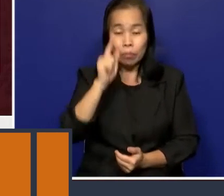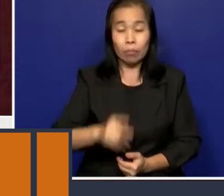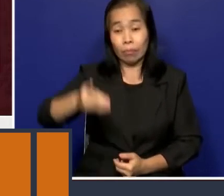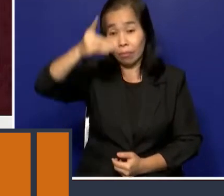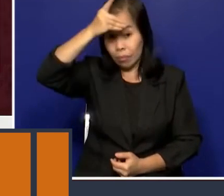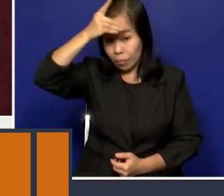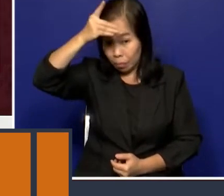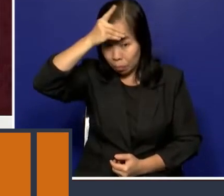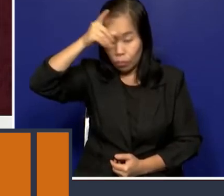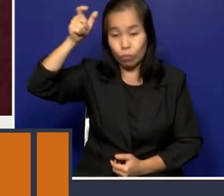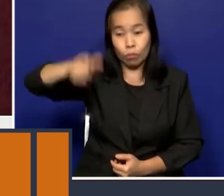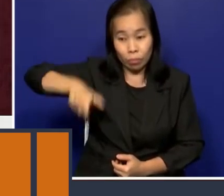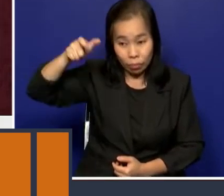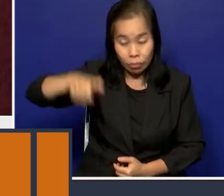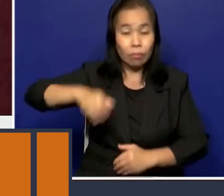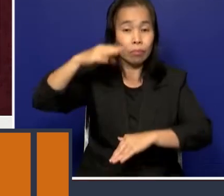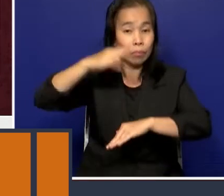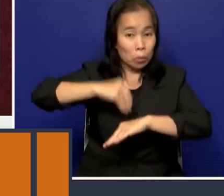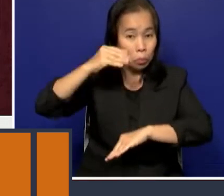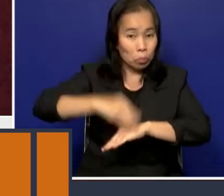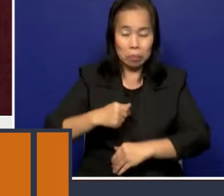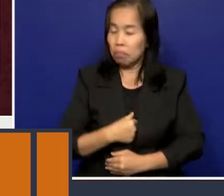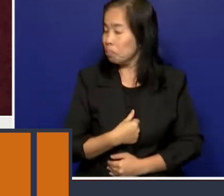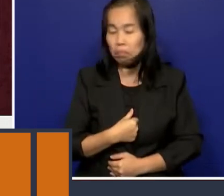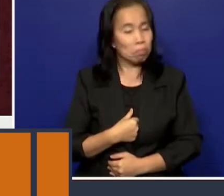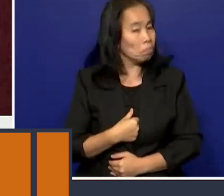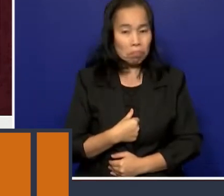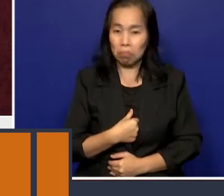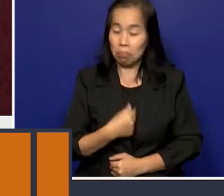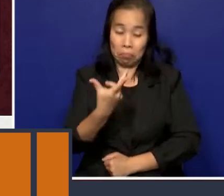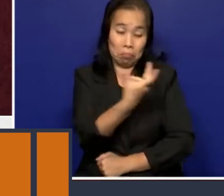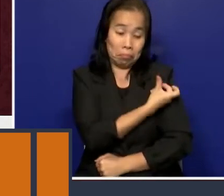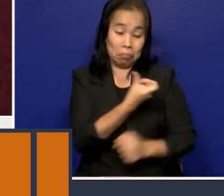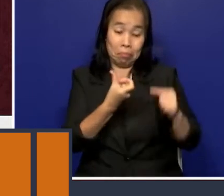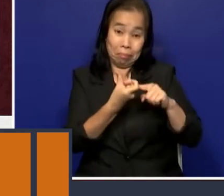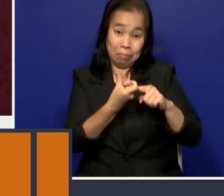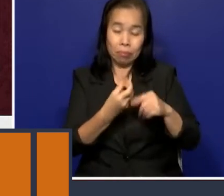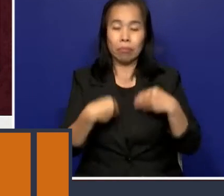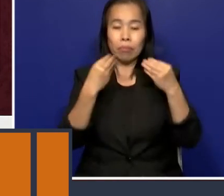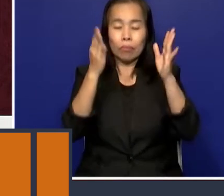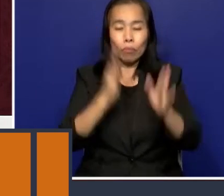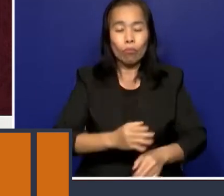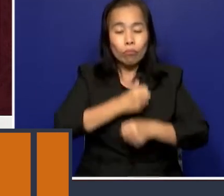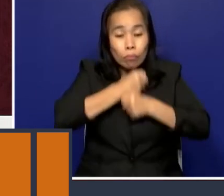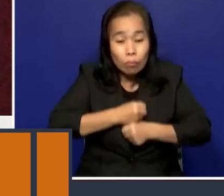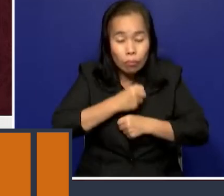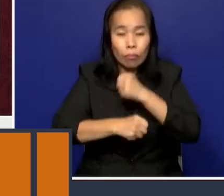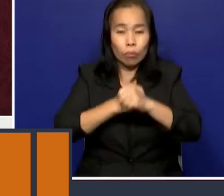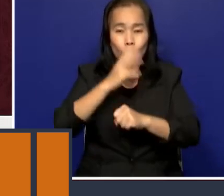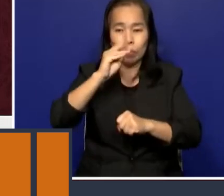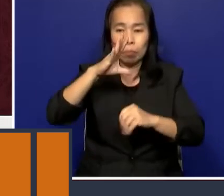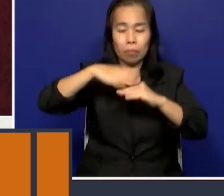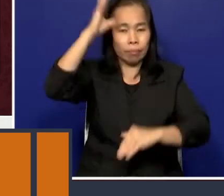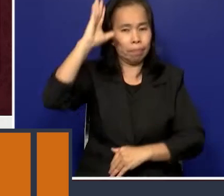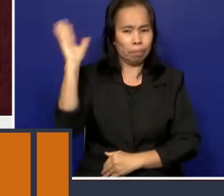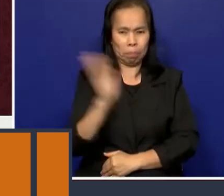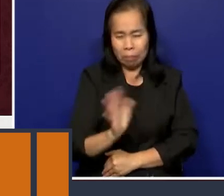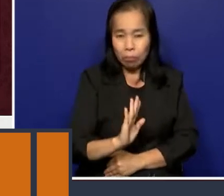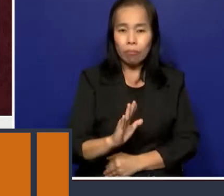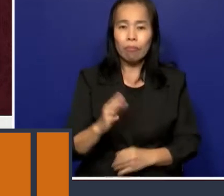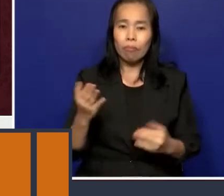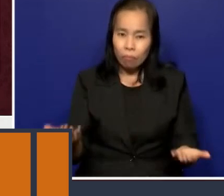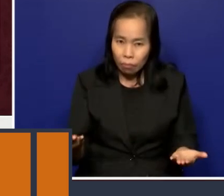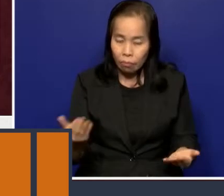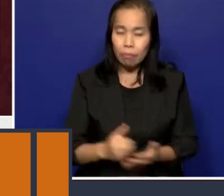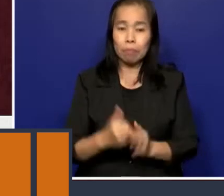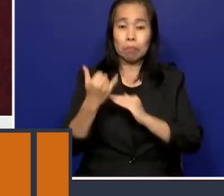มรณี ปรังเศษสอวิเดนประระาศไม่แนะนำให้ใช้ vegetarian AstraZeneca กับผู้สอายุที่มอายุตั้แต่ 65 ปขนไปโปรแ